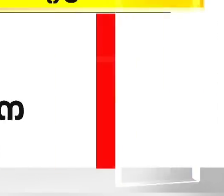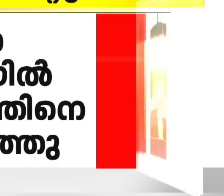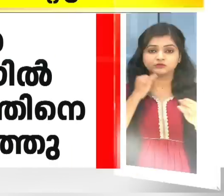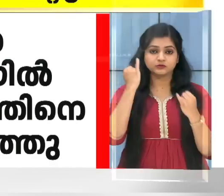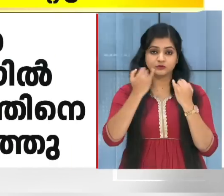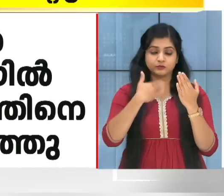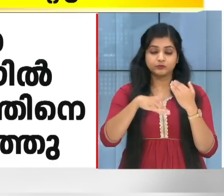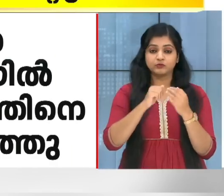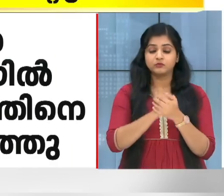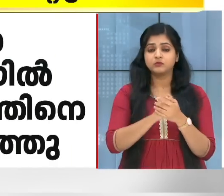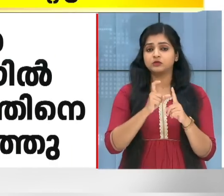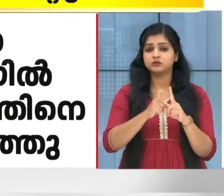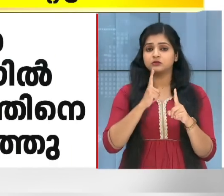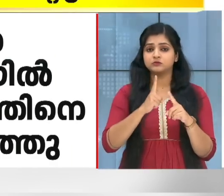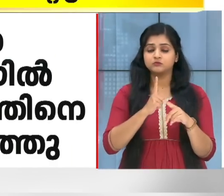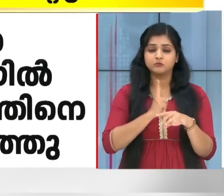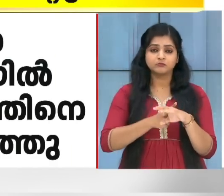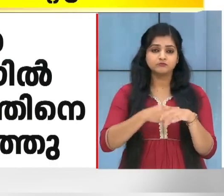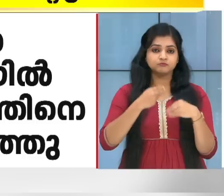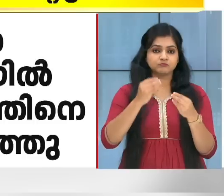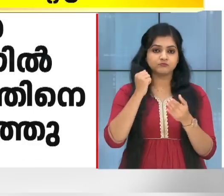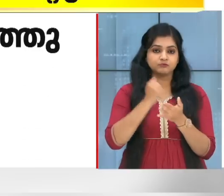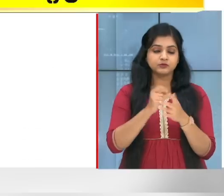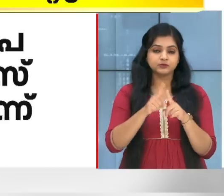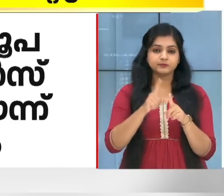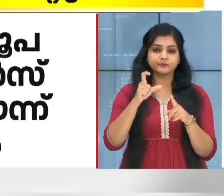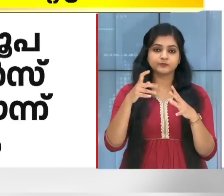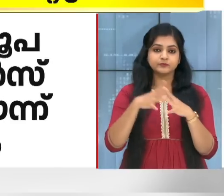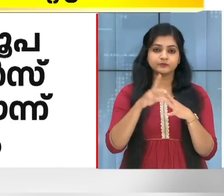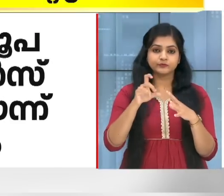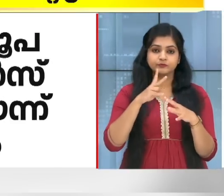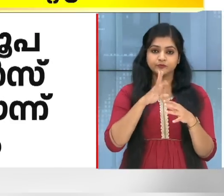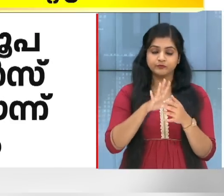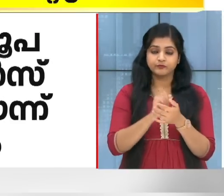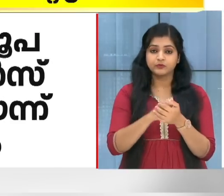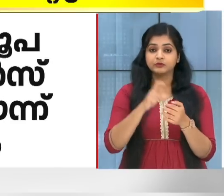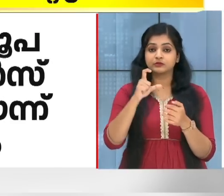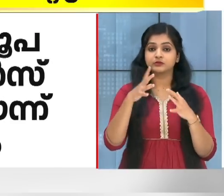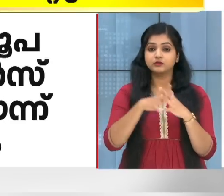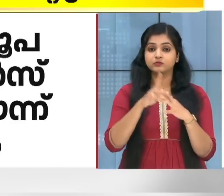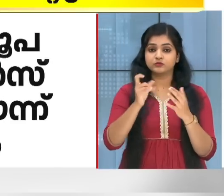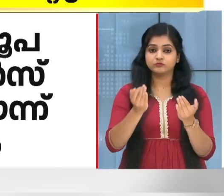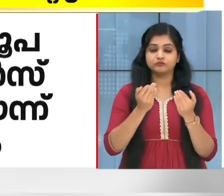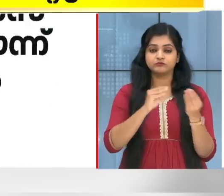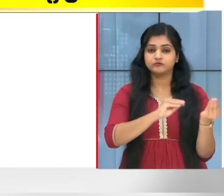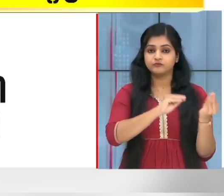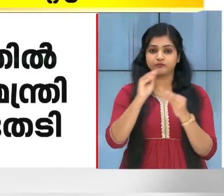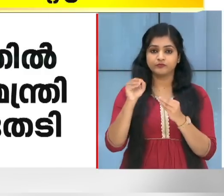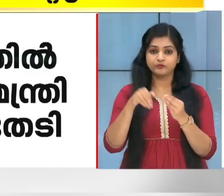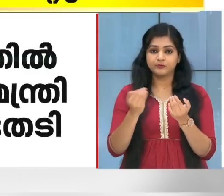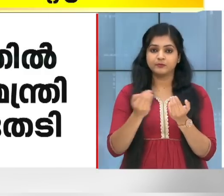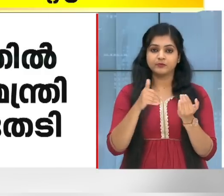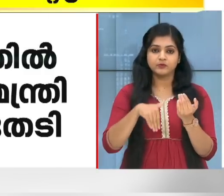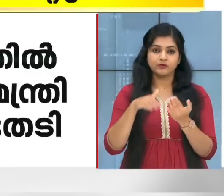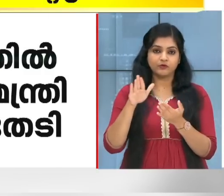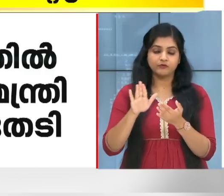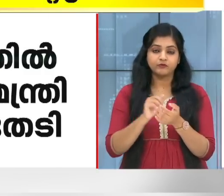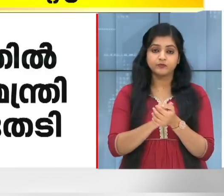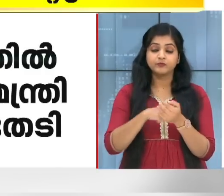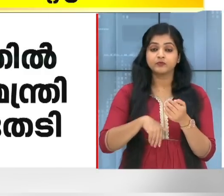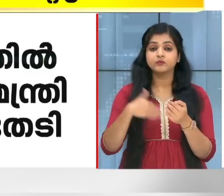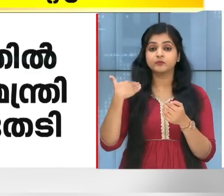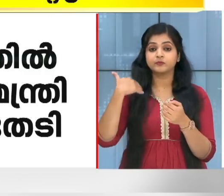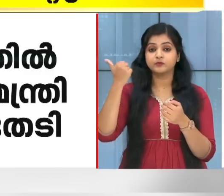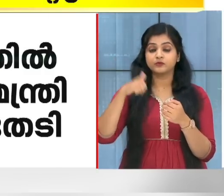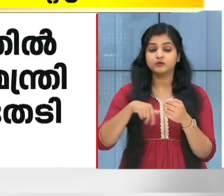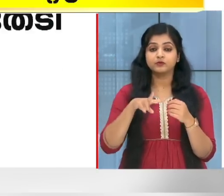CWC നിർദ്ദേശം നൽകിയിട്ടുണ്ട്. നിലവിൽ CWC സംരക്ഷണയിലാണ് ആ കുട്ടിയുള്ളത്. വകുപ്പ് മന്ത്രിയായിട്ടുള്ള ആരോഗ്യമന്ത്രി വീണ ജോർജ് ഇതുമായി